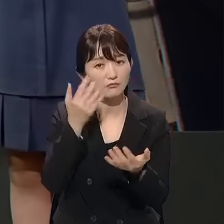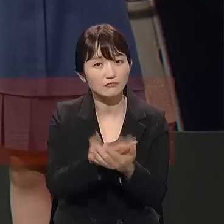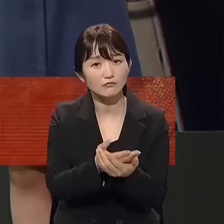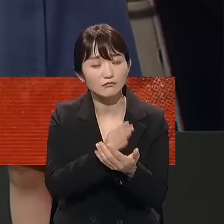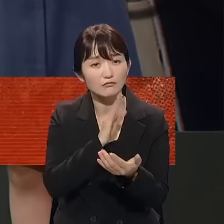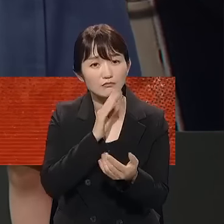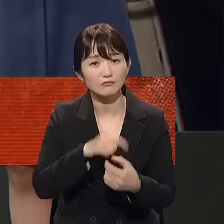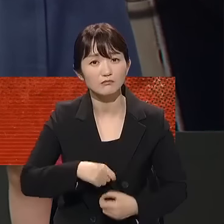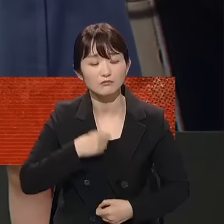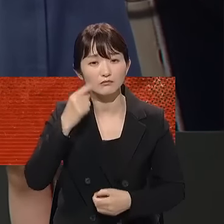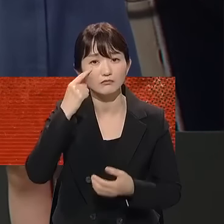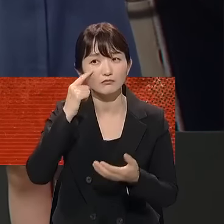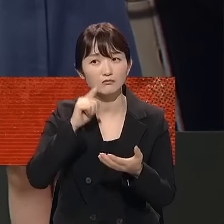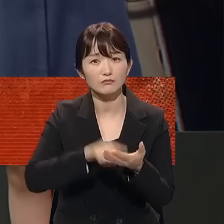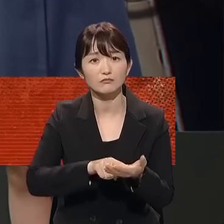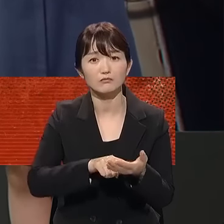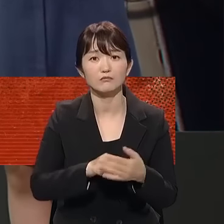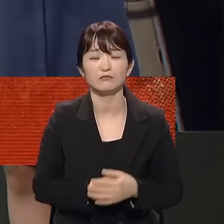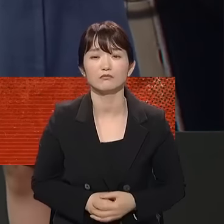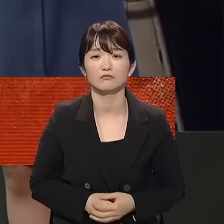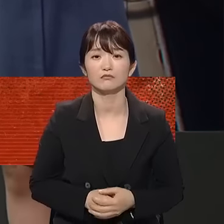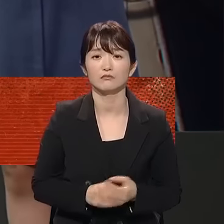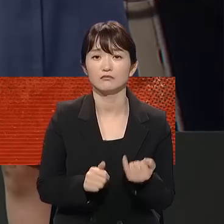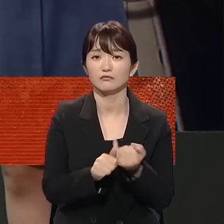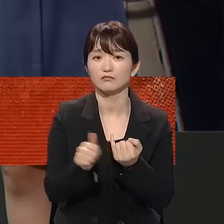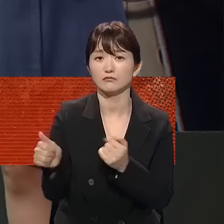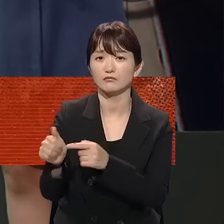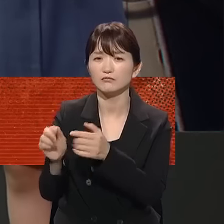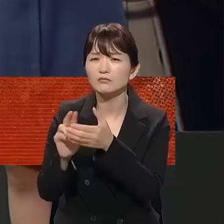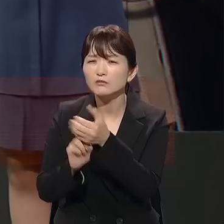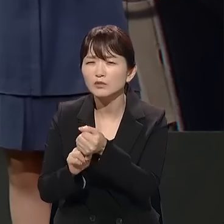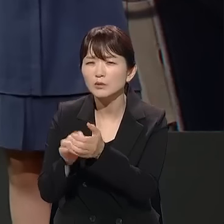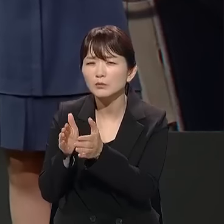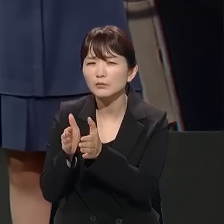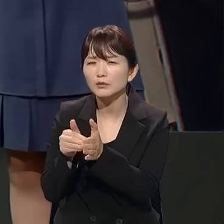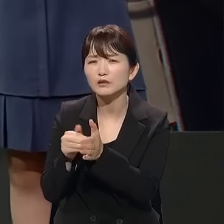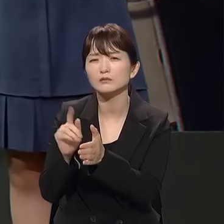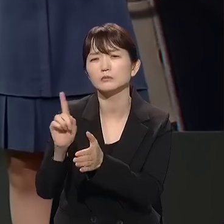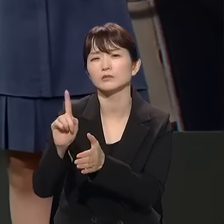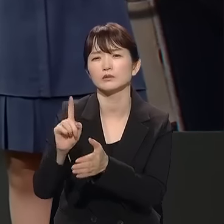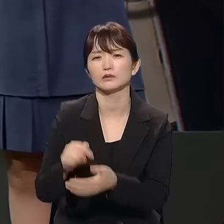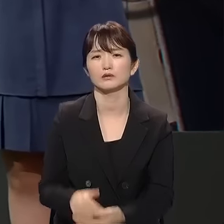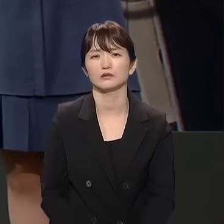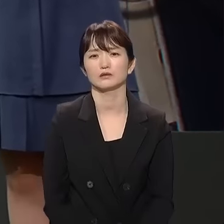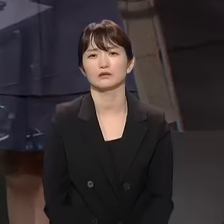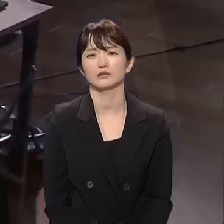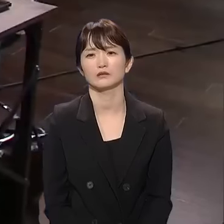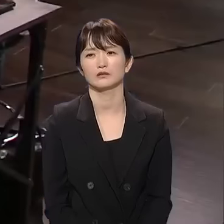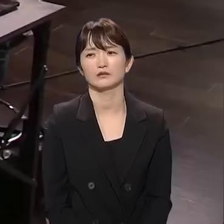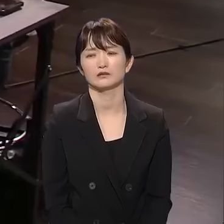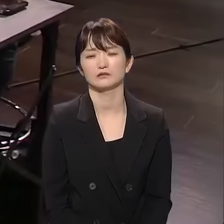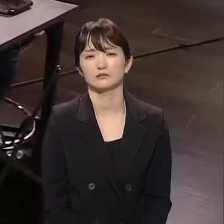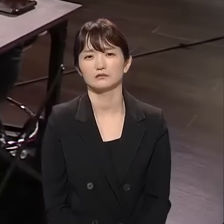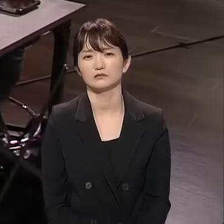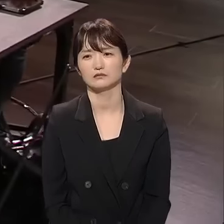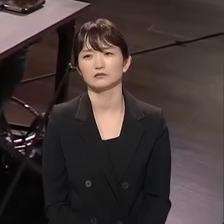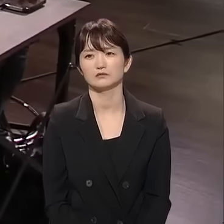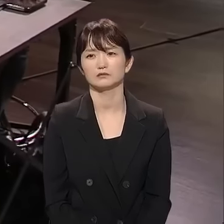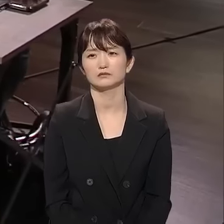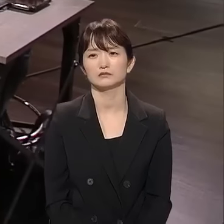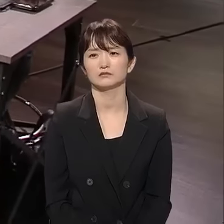충격적인 진실이 드러나는데요 과연 남편이 숨기고 있던 비밀은 뭐였을까요 자